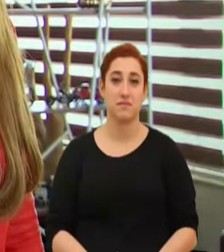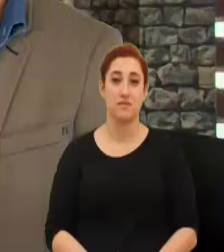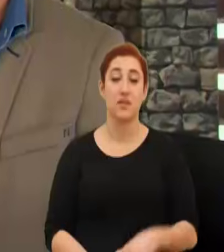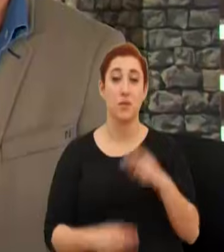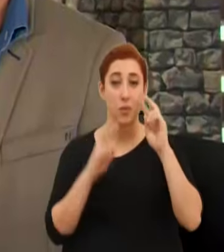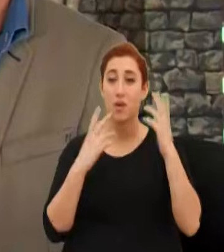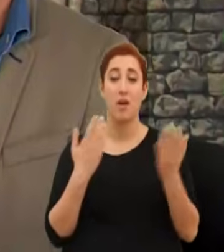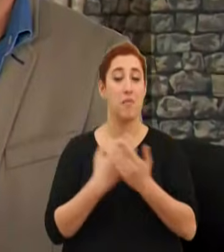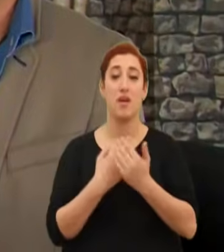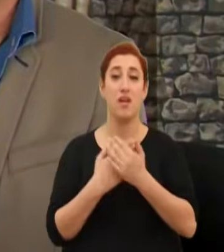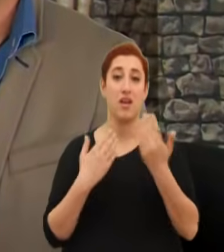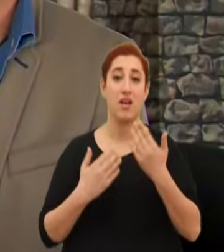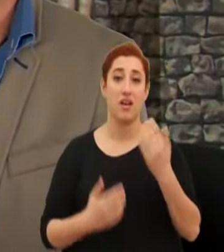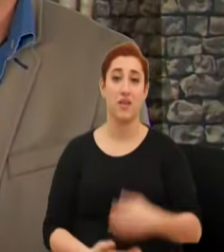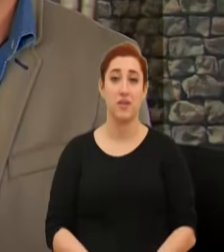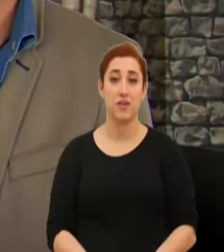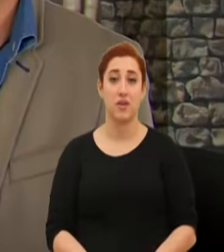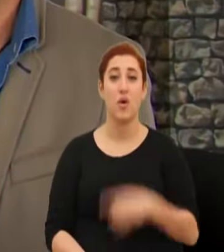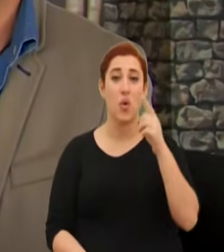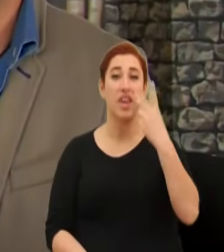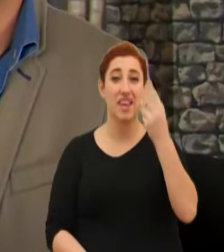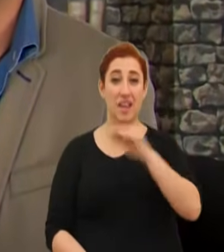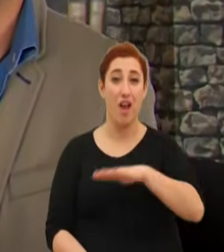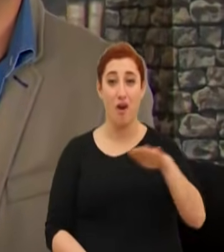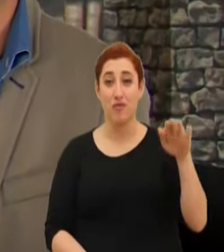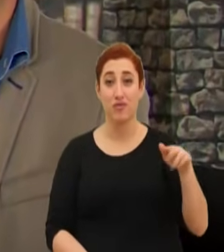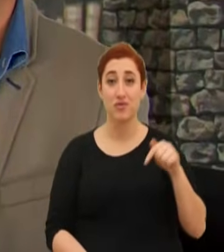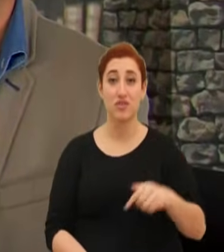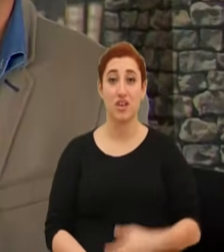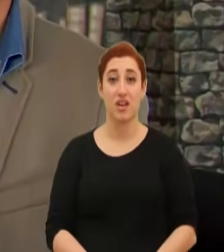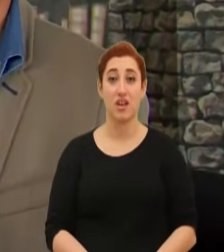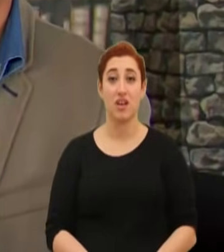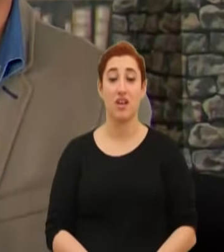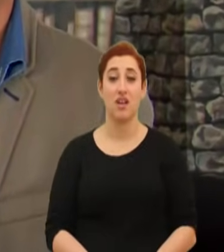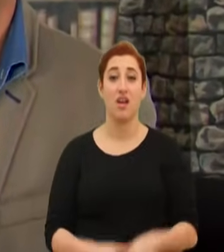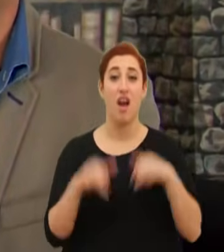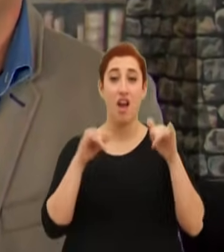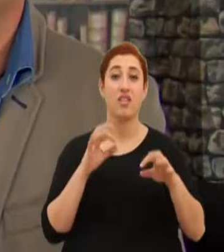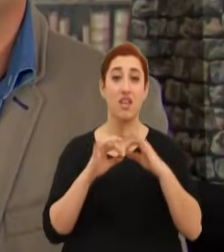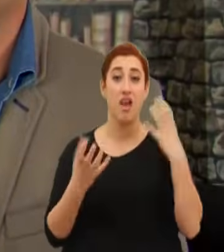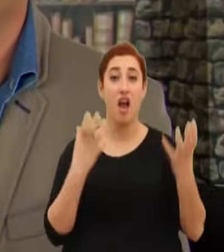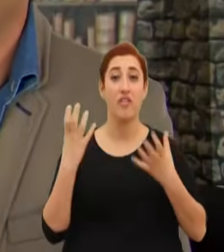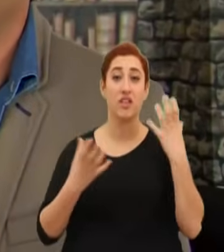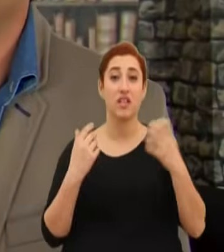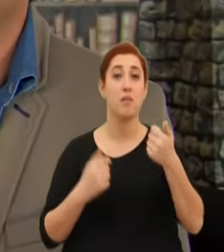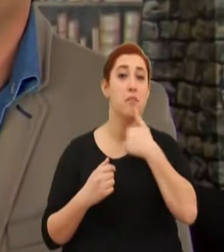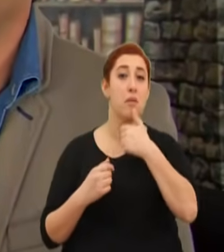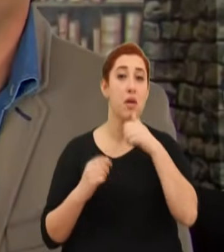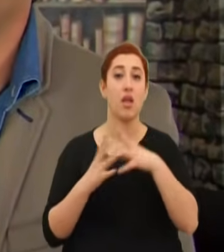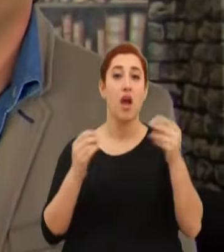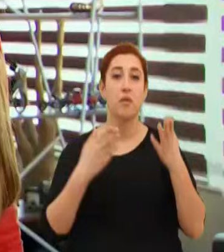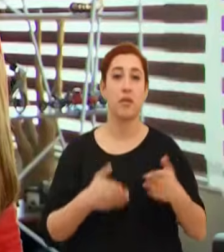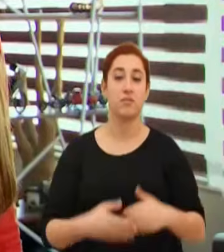Ah, rüyama. Meğer o iki minik yavrucak aynı yangında babalarını